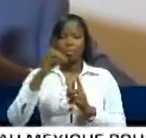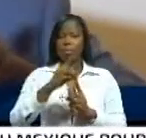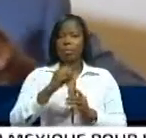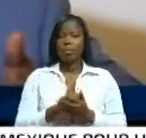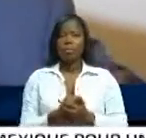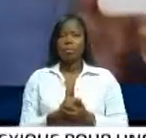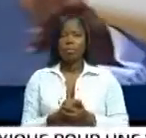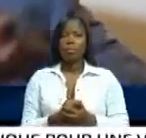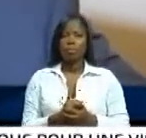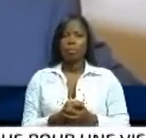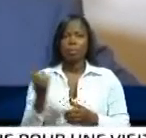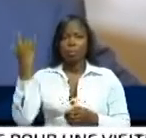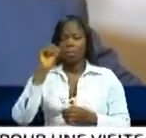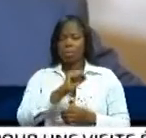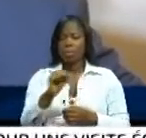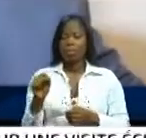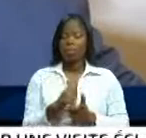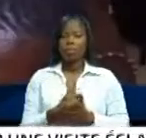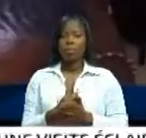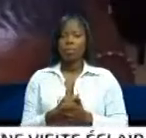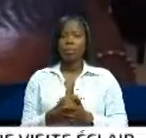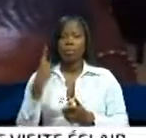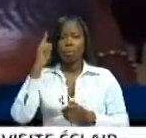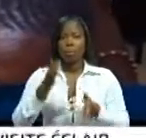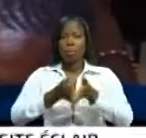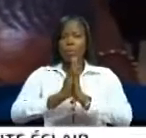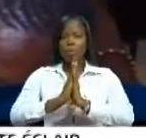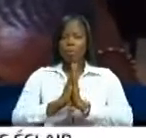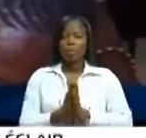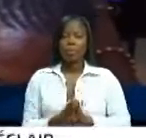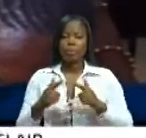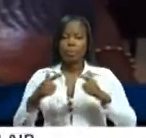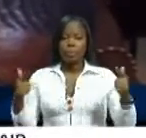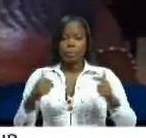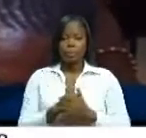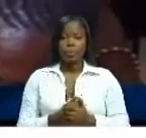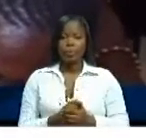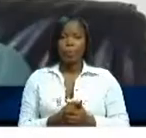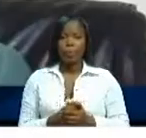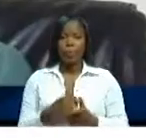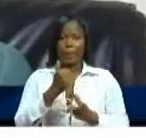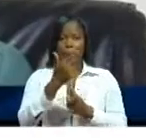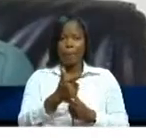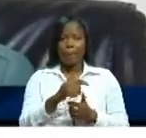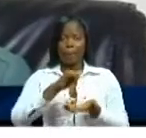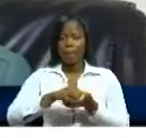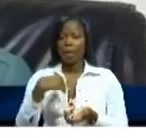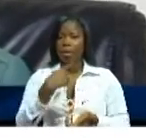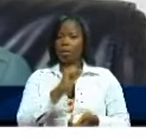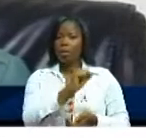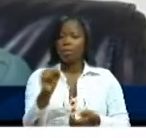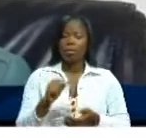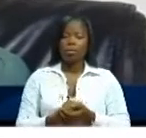sont en fait de concourir pour demander le secret des grands directs et donc ce ne sont